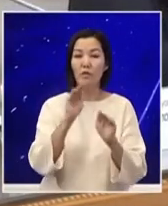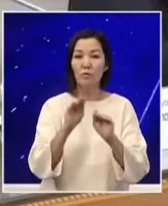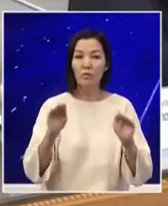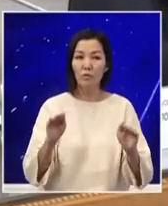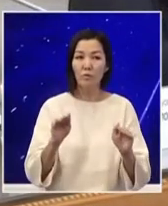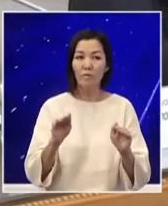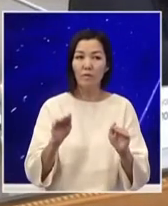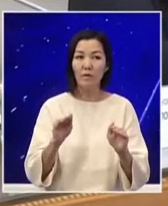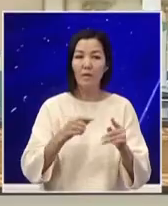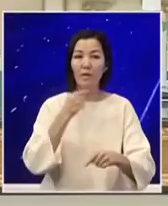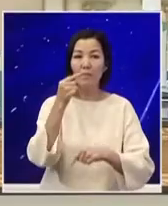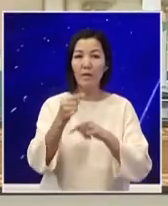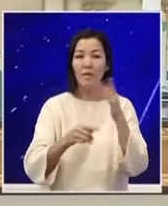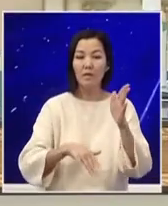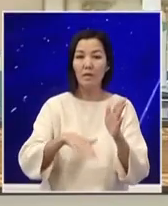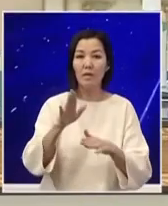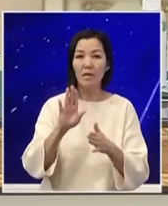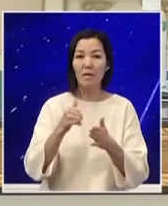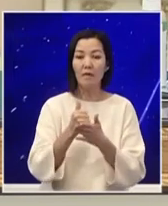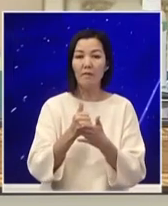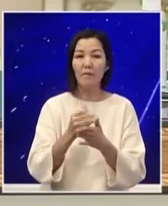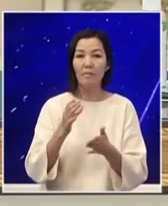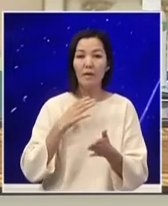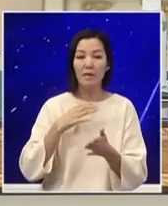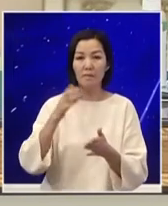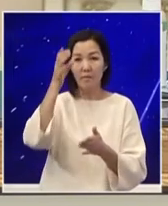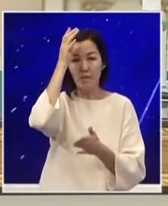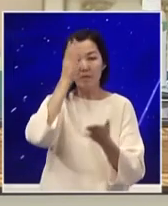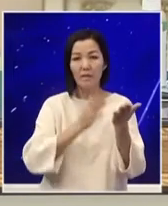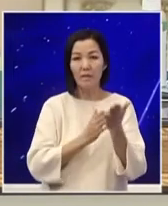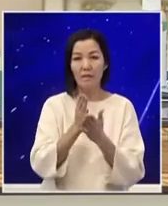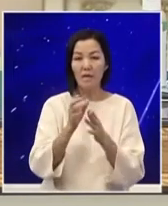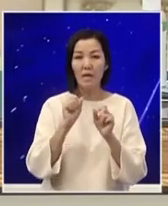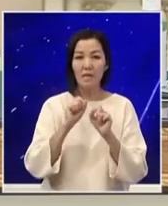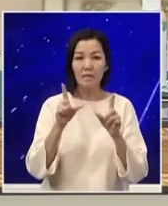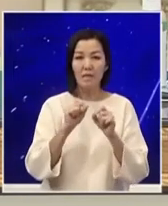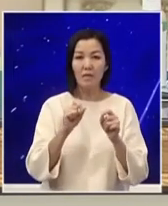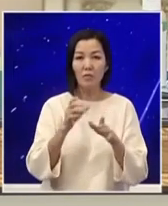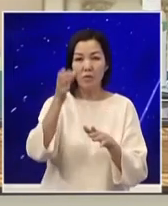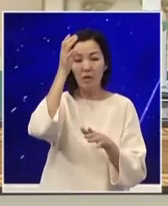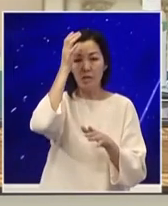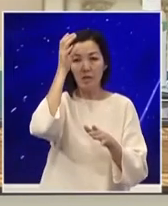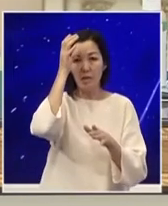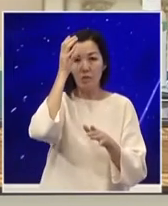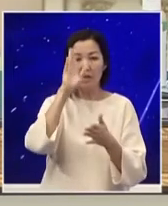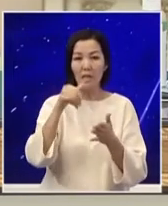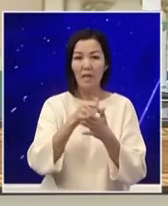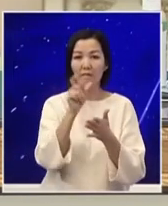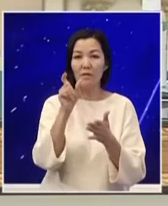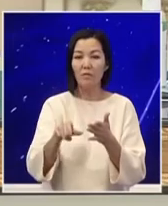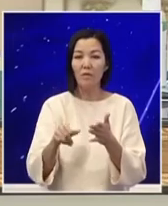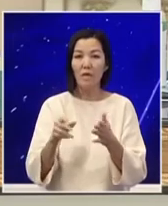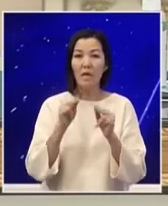подрастающего поколения. Вы – главное богатство образовательной системы, его золотой интеллектуальный фонд. Примите